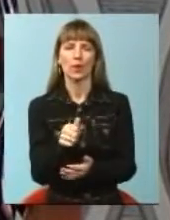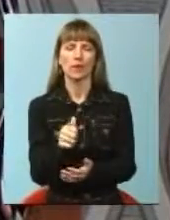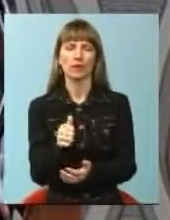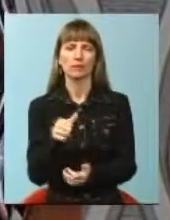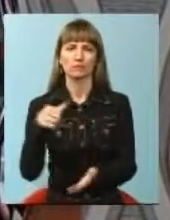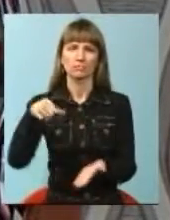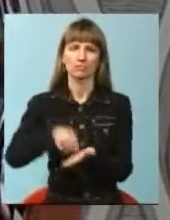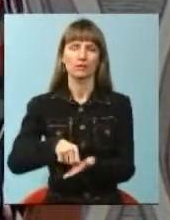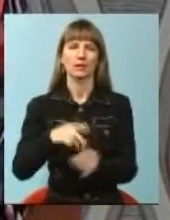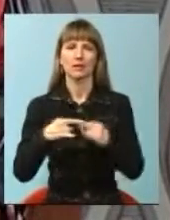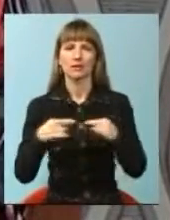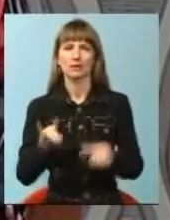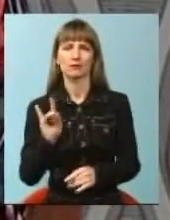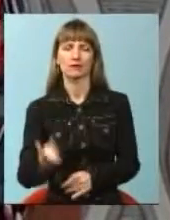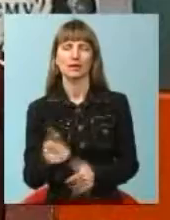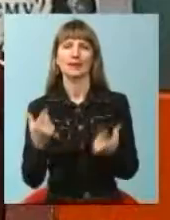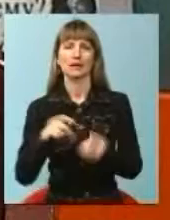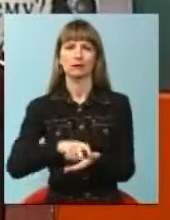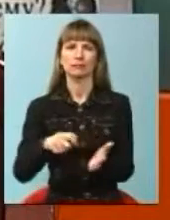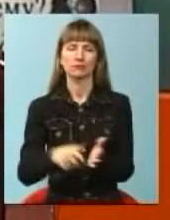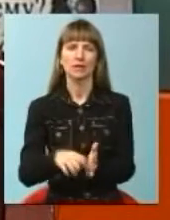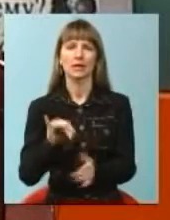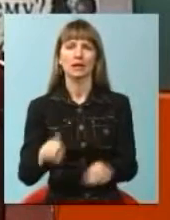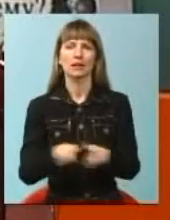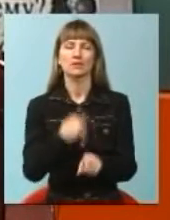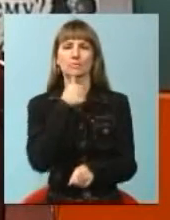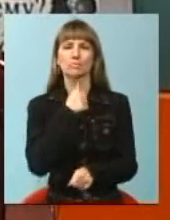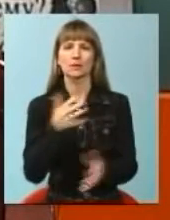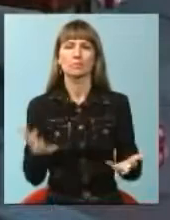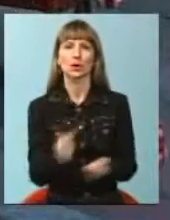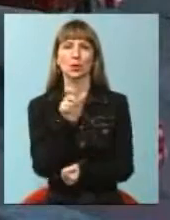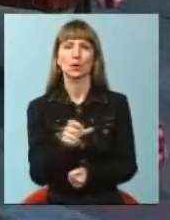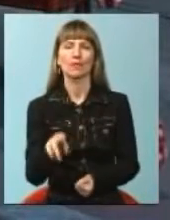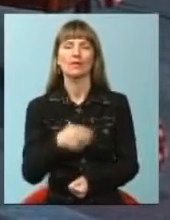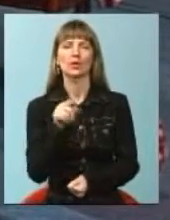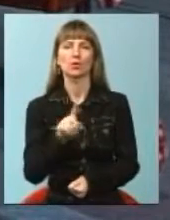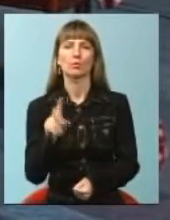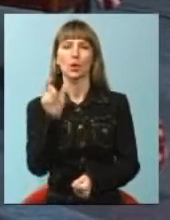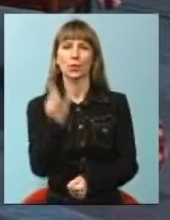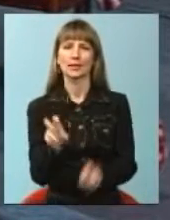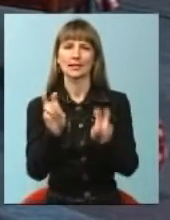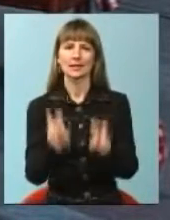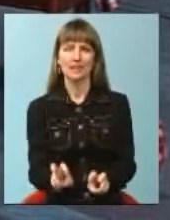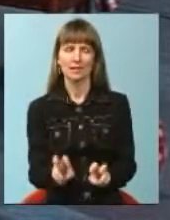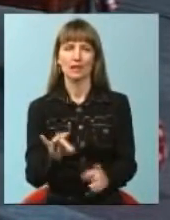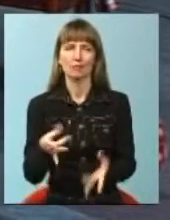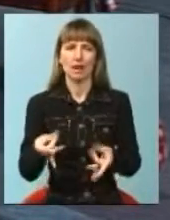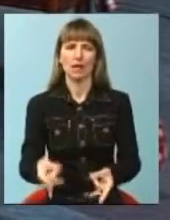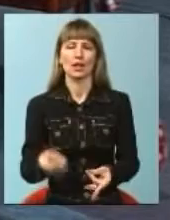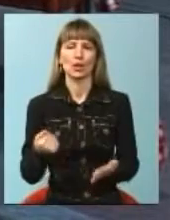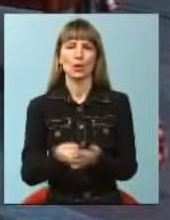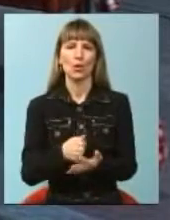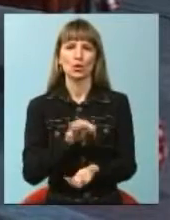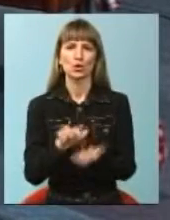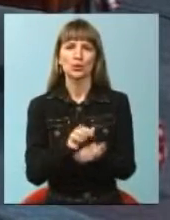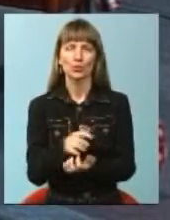там, на партах, на стільчиках, десь в приміщенні. Таким чином вони рятують людей від того, щоб людина сіла і приклеїлася або прилипла до